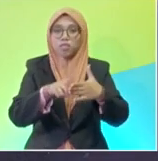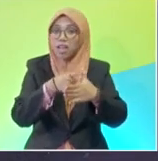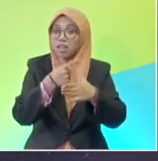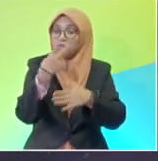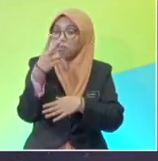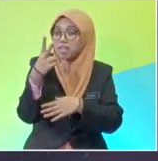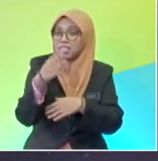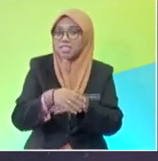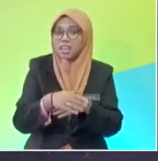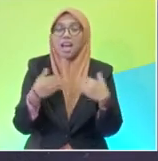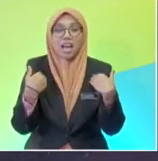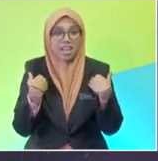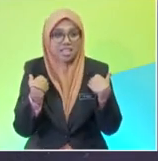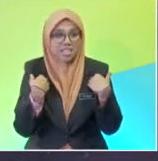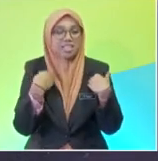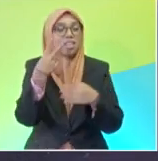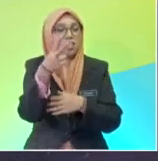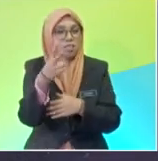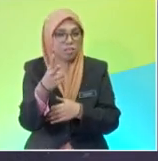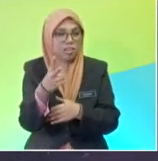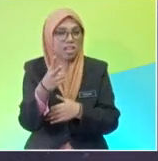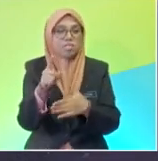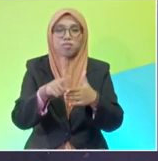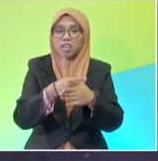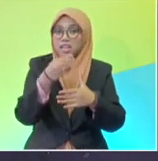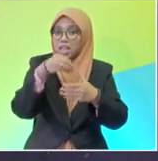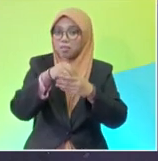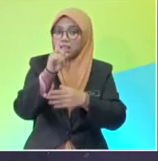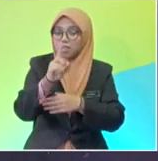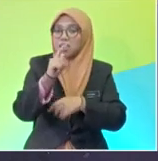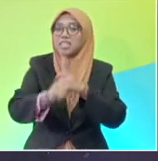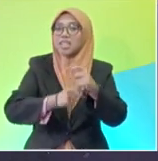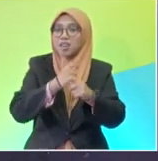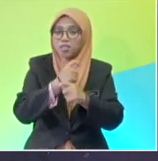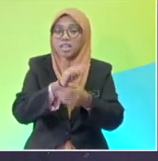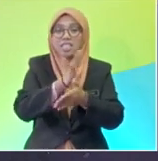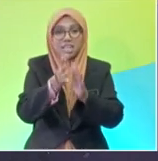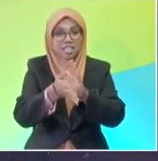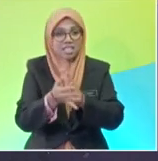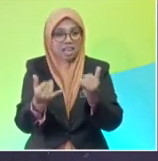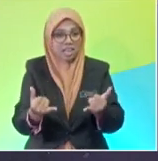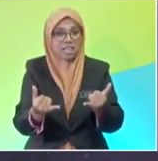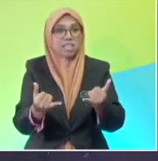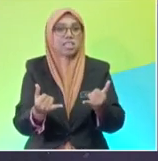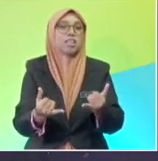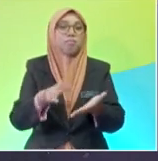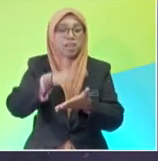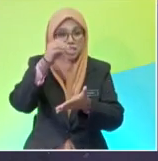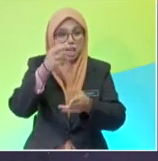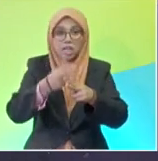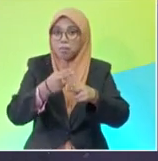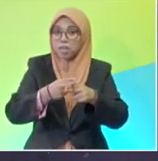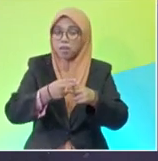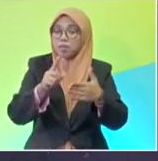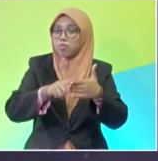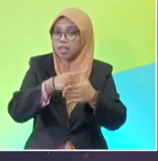ada 12 bulan dalam satu tahun. Jadi, kita juga nak belajar nama-nama bulan tersebut. Macam Mira